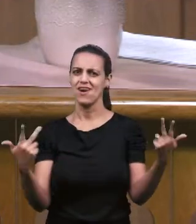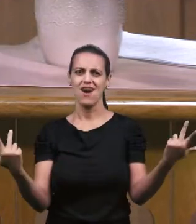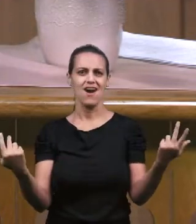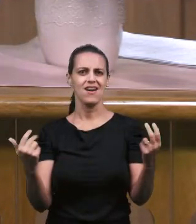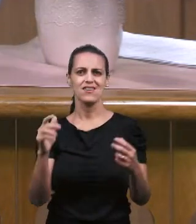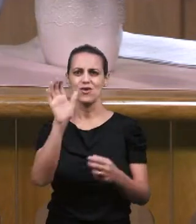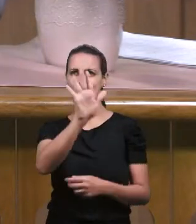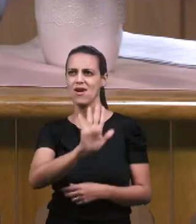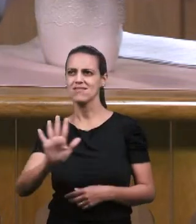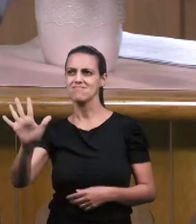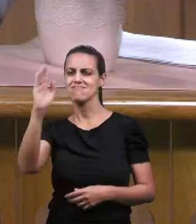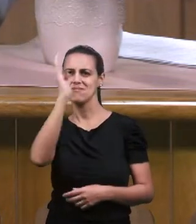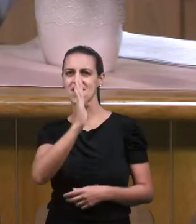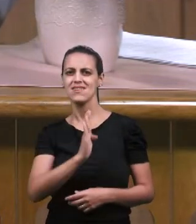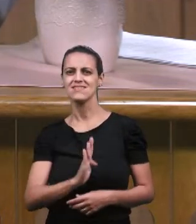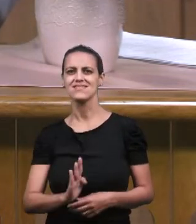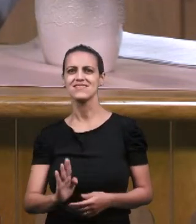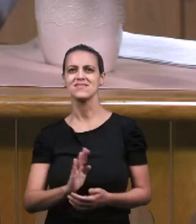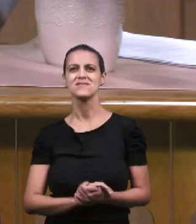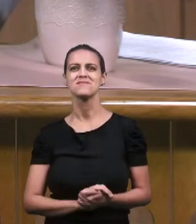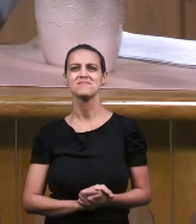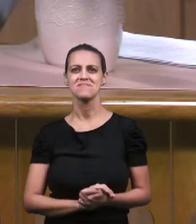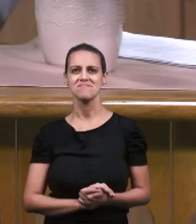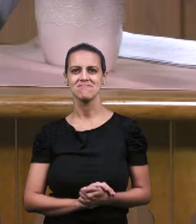Espírito Santo vient vers le 8e.